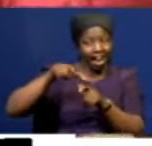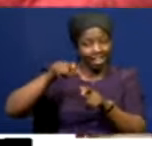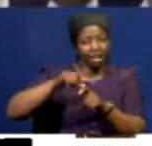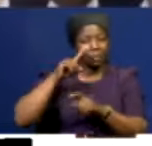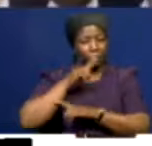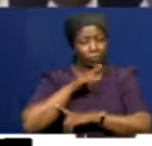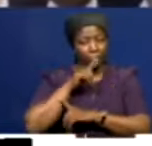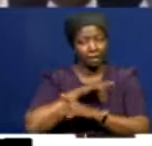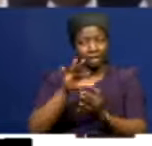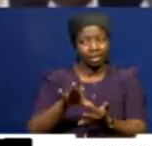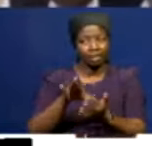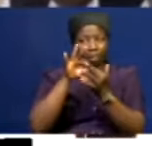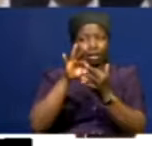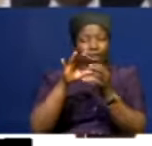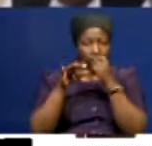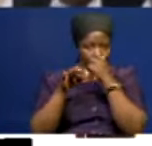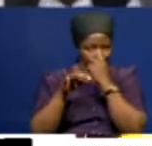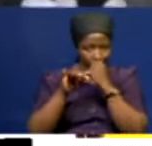Nyajuok.